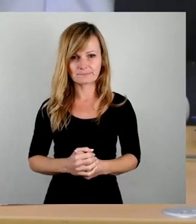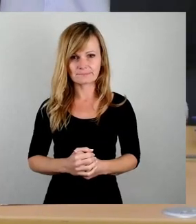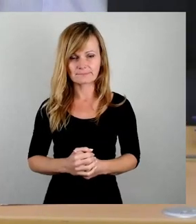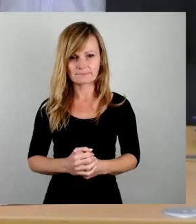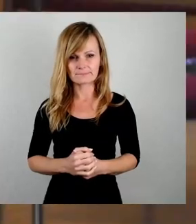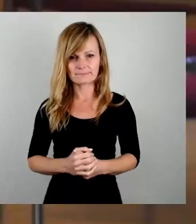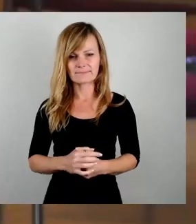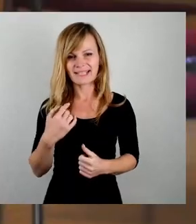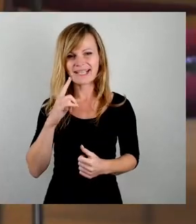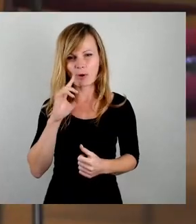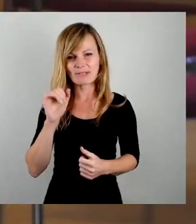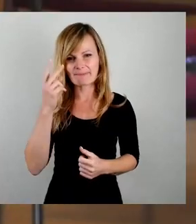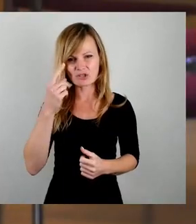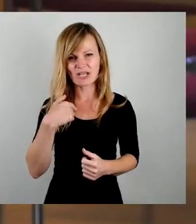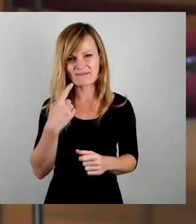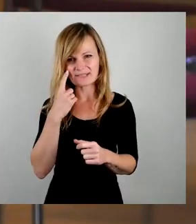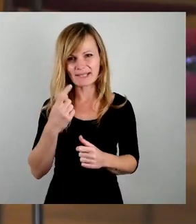Ich glaube, ich habe verstanden, was Sie meinen.